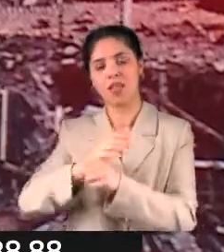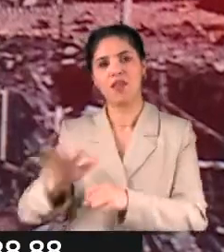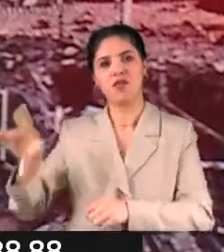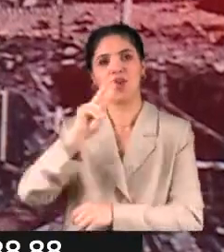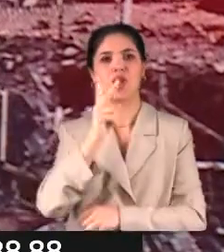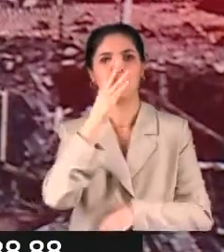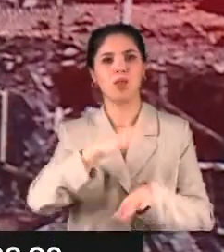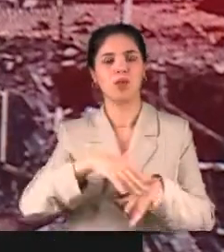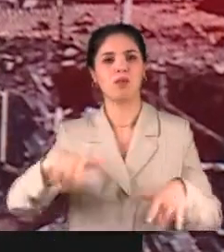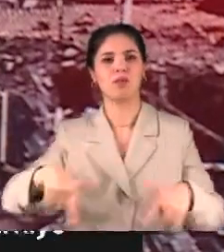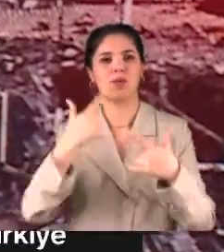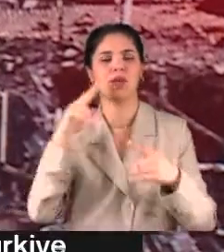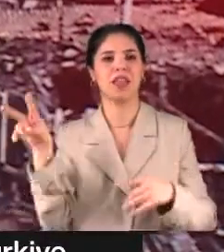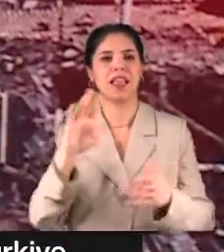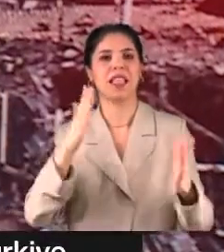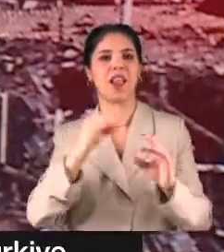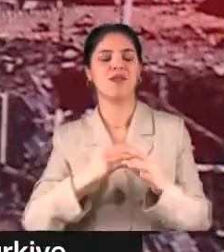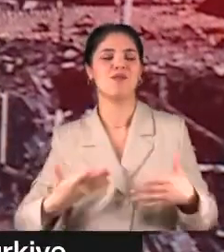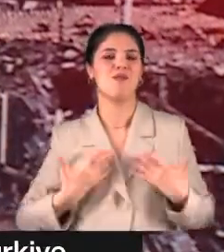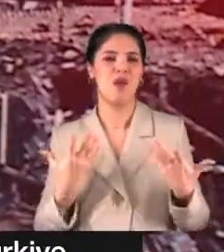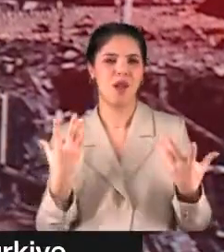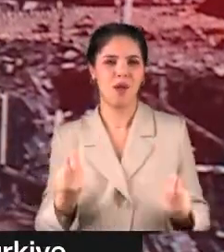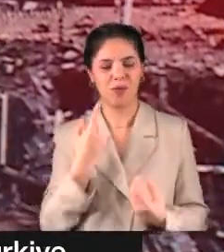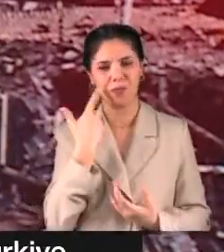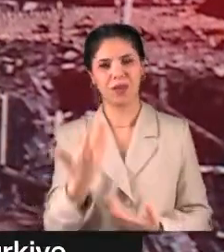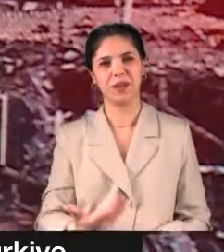yaptı. Görüntülü görüşme iki taraf için de büyük moral oldu.